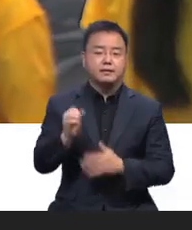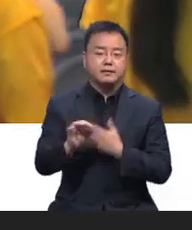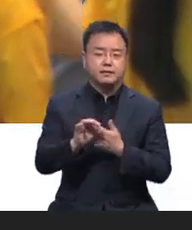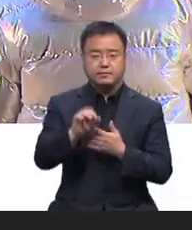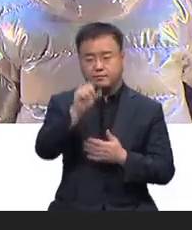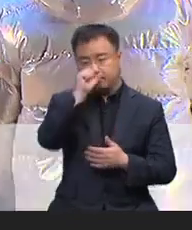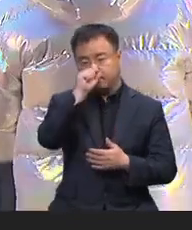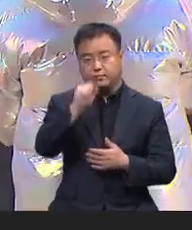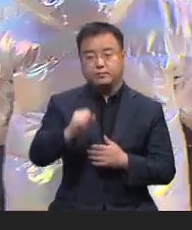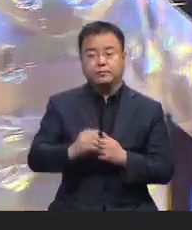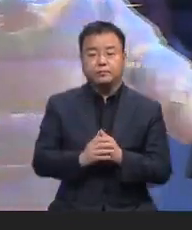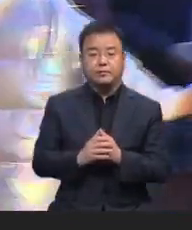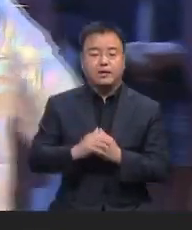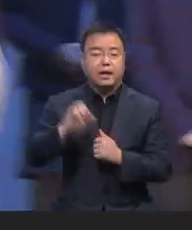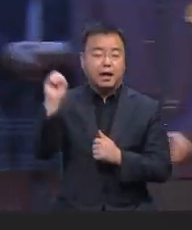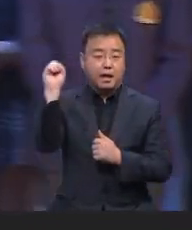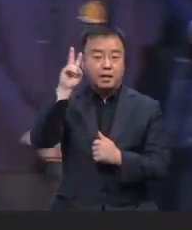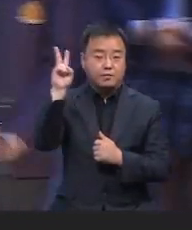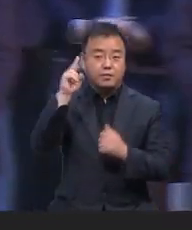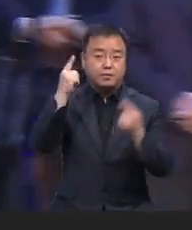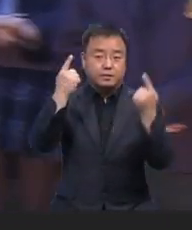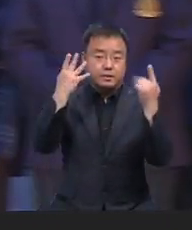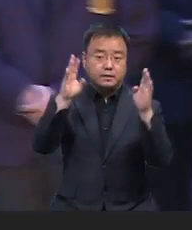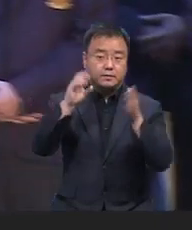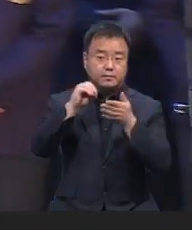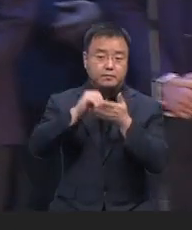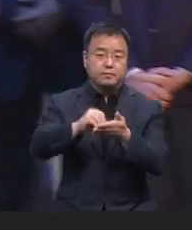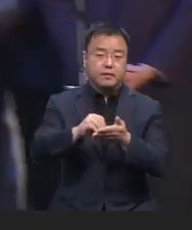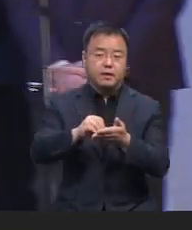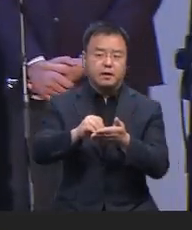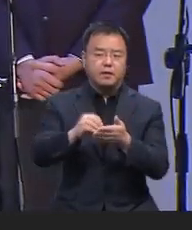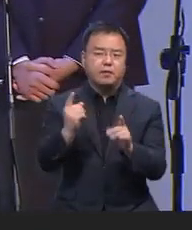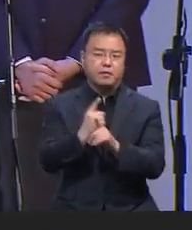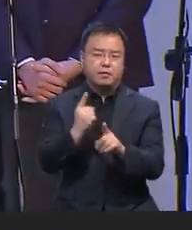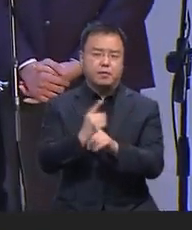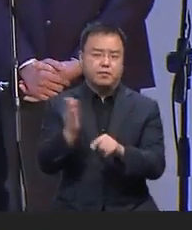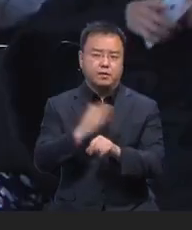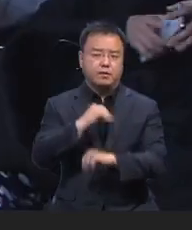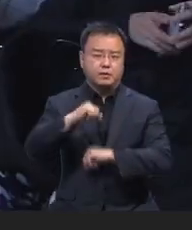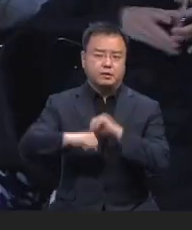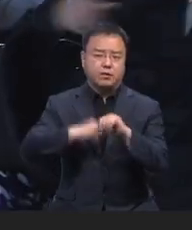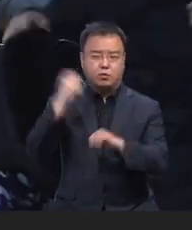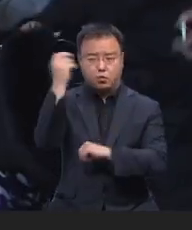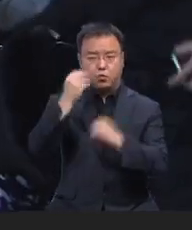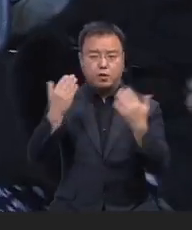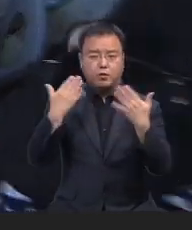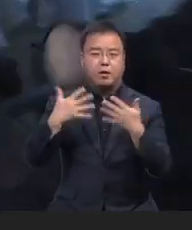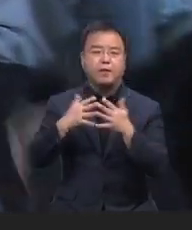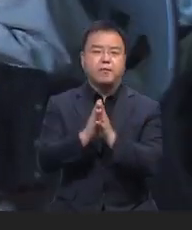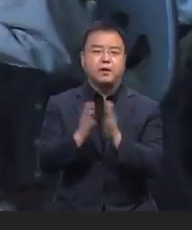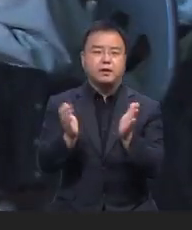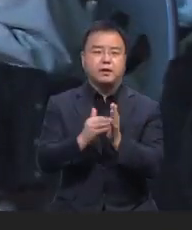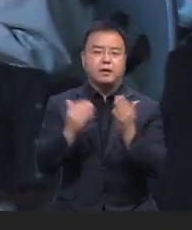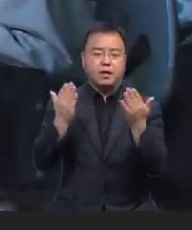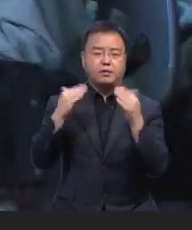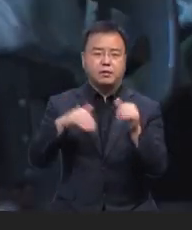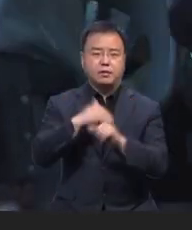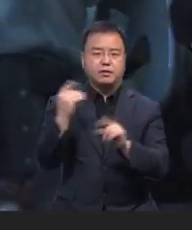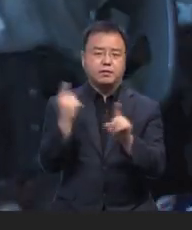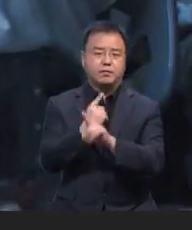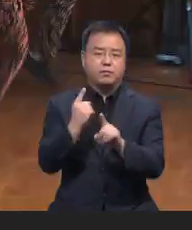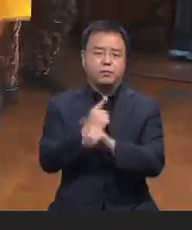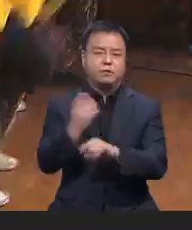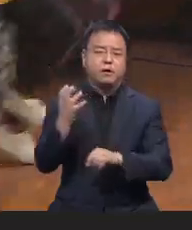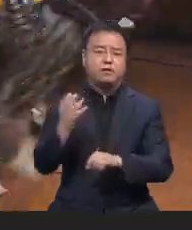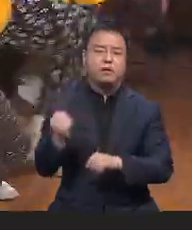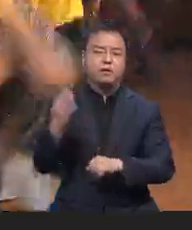좋겠어요. 갑작스런 대입 개편부터 자사고 폐지까지 학교 현장은 유난히 변화가 많았습니다. 그래도